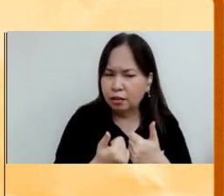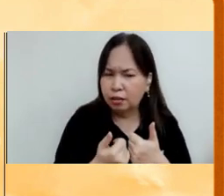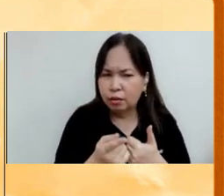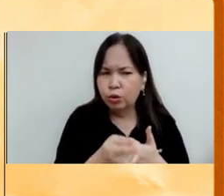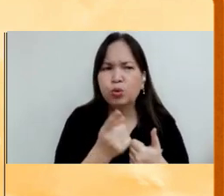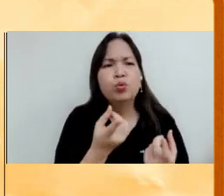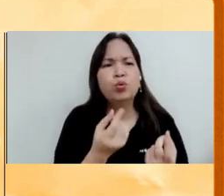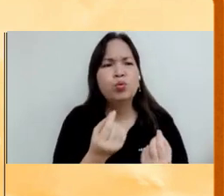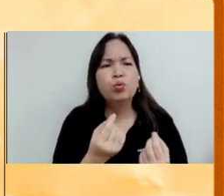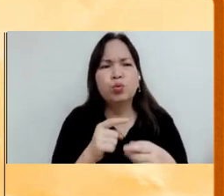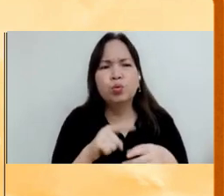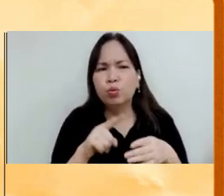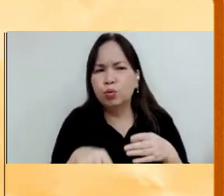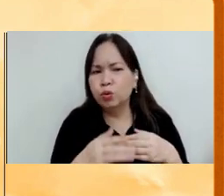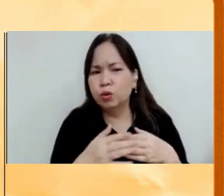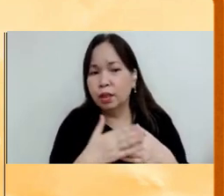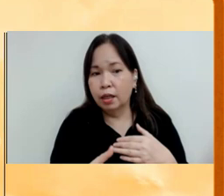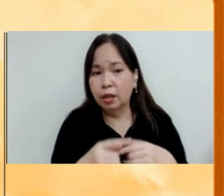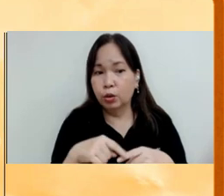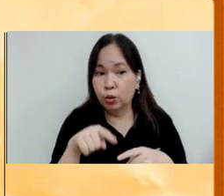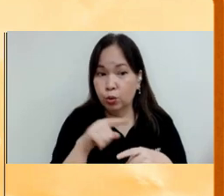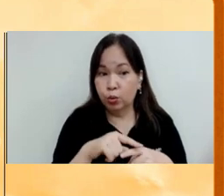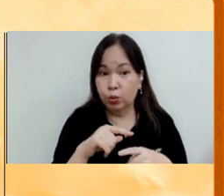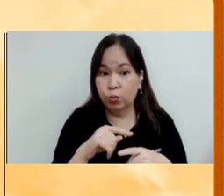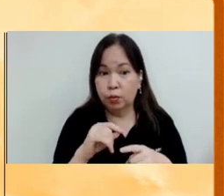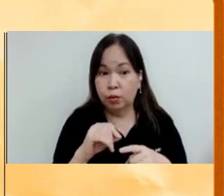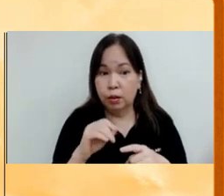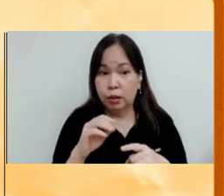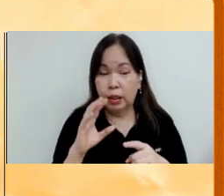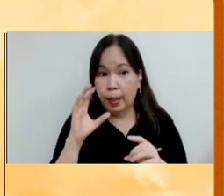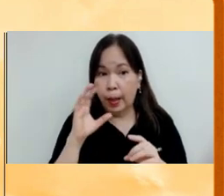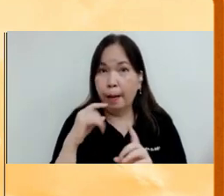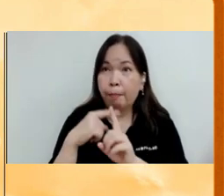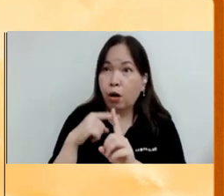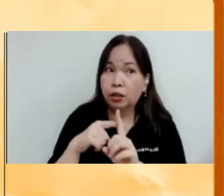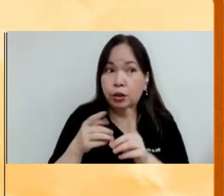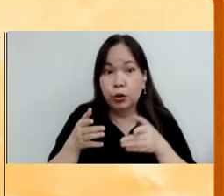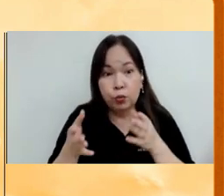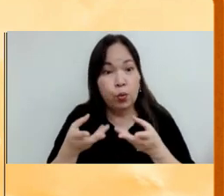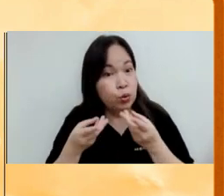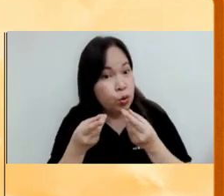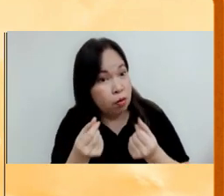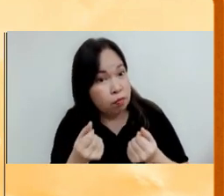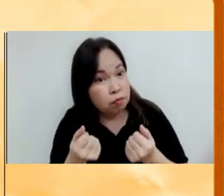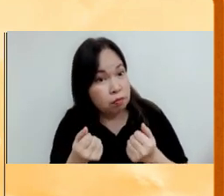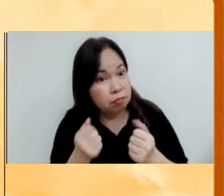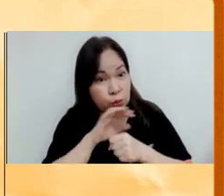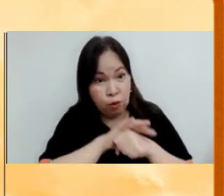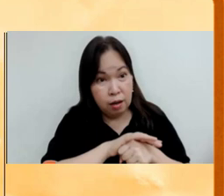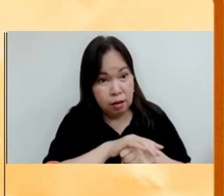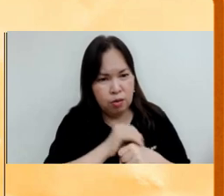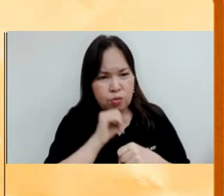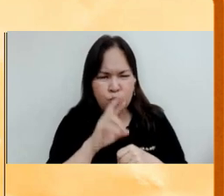reaksyon? Nakahanap ka ba ng mga mas positibong perspektibo upang harapin ito? O hirap kang makita